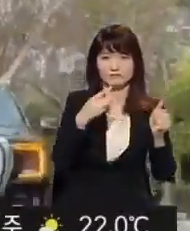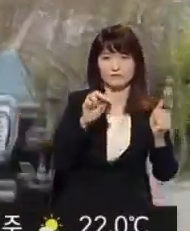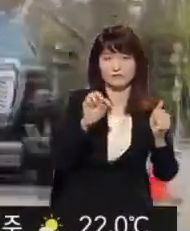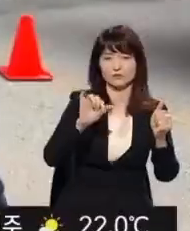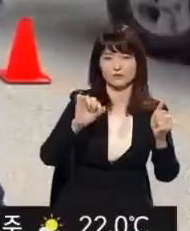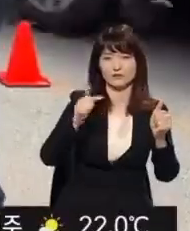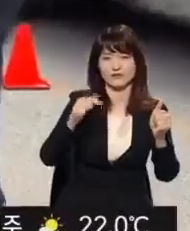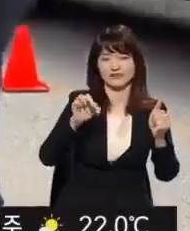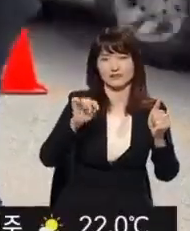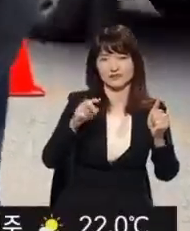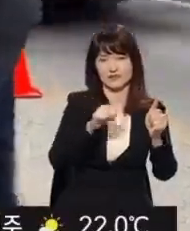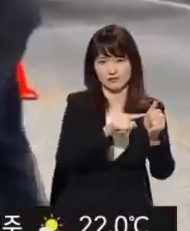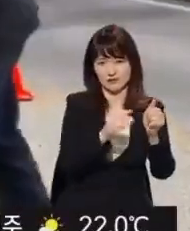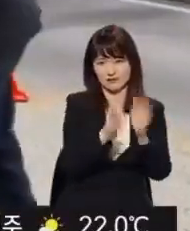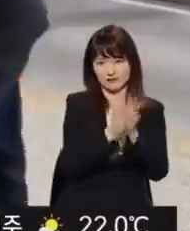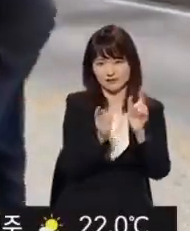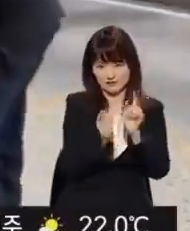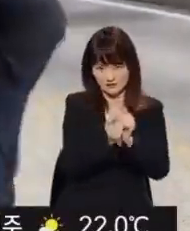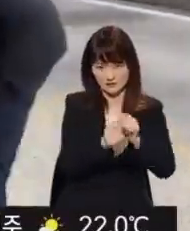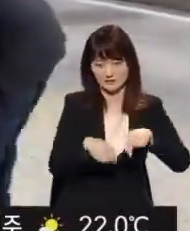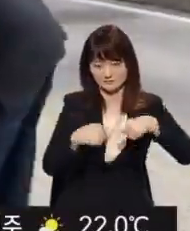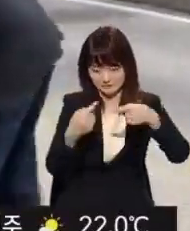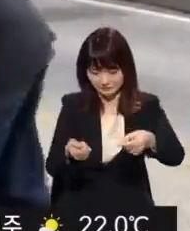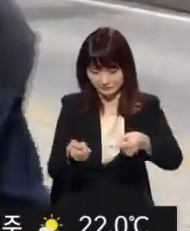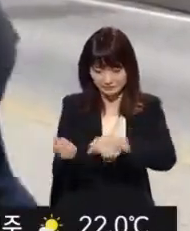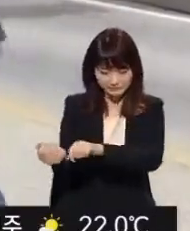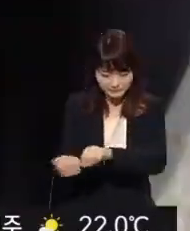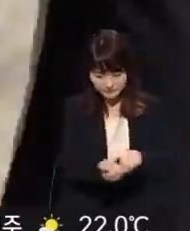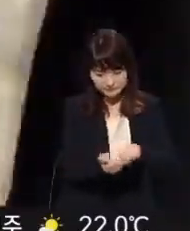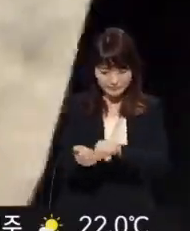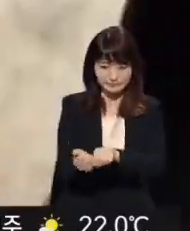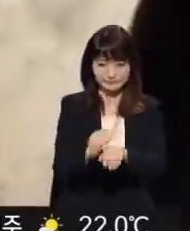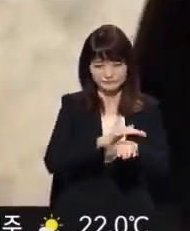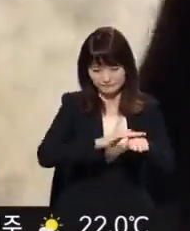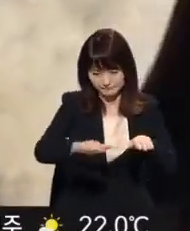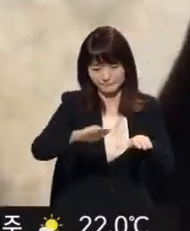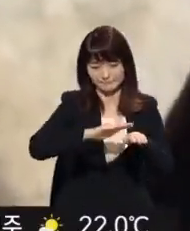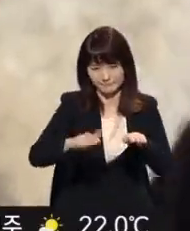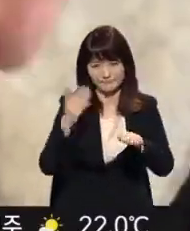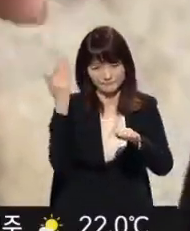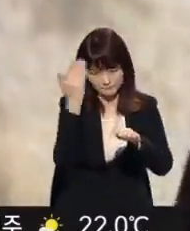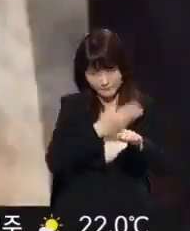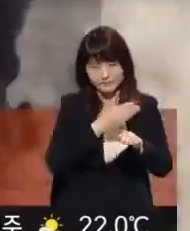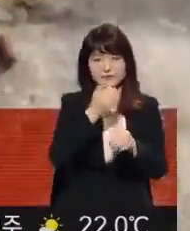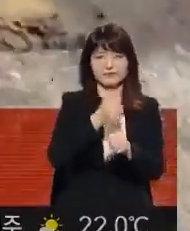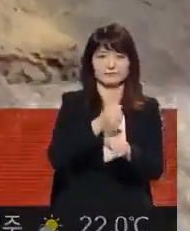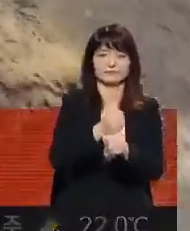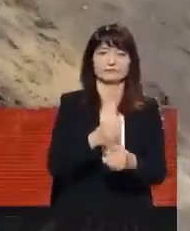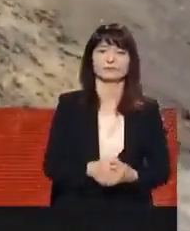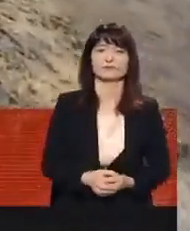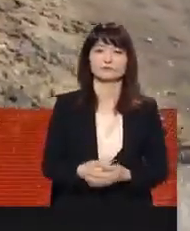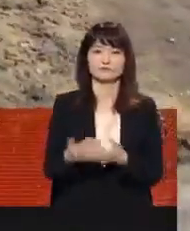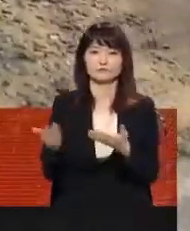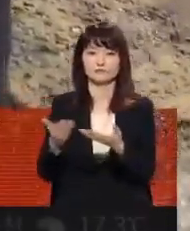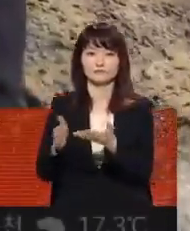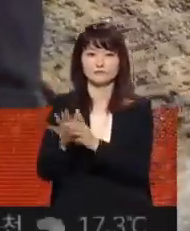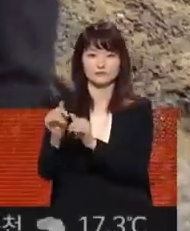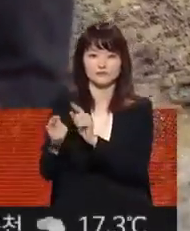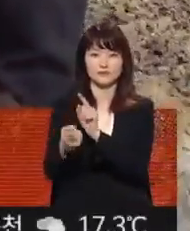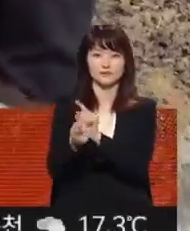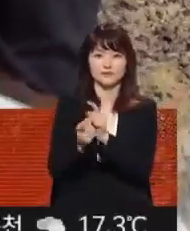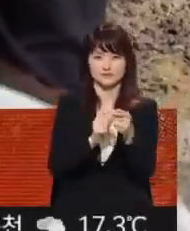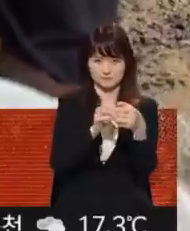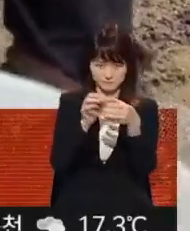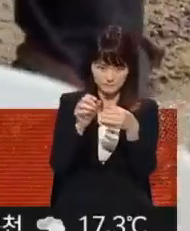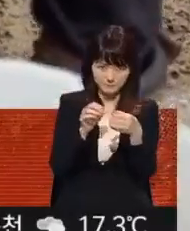터미네이터가 직접 나서서 도로도 메우고 마무리 작업까지 아주 깔끔하게 했습니다. 작업 중에는 시민도 만나